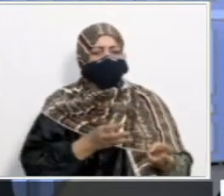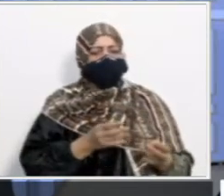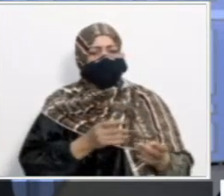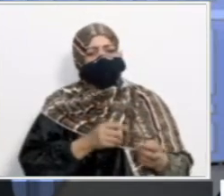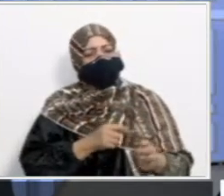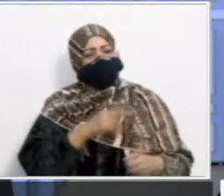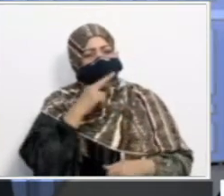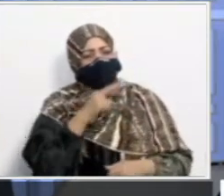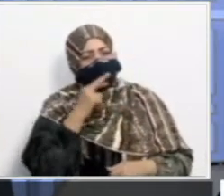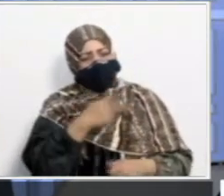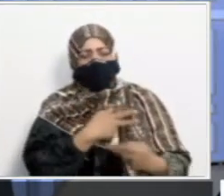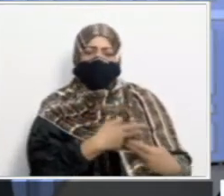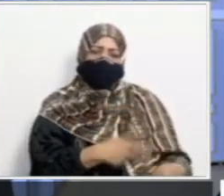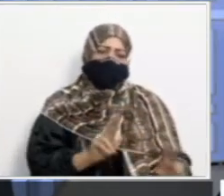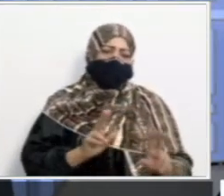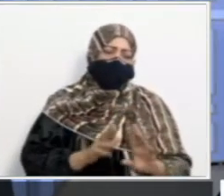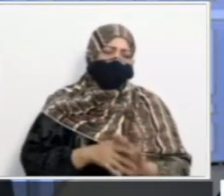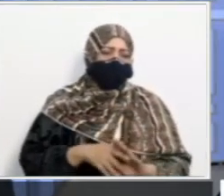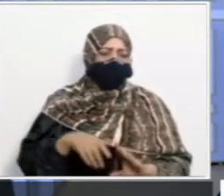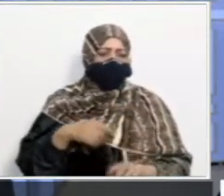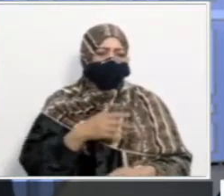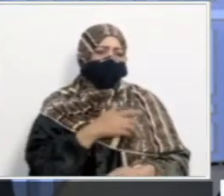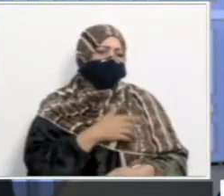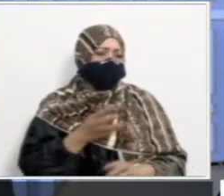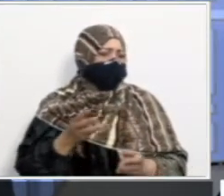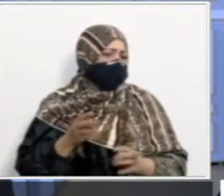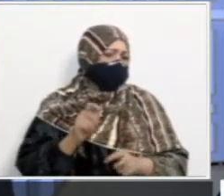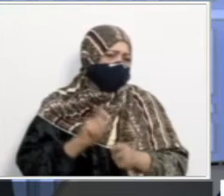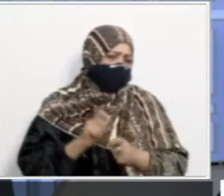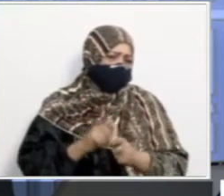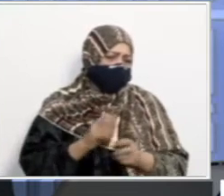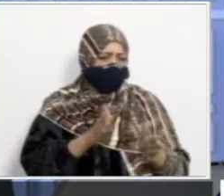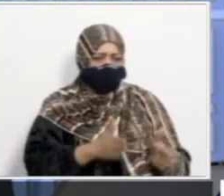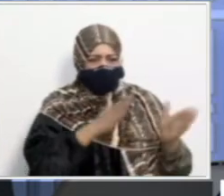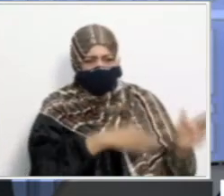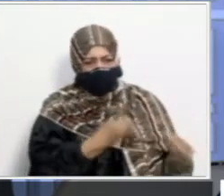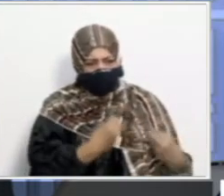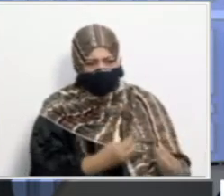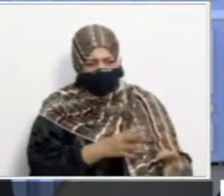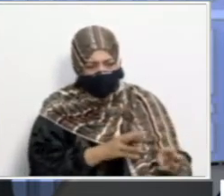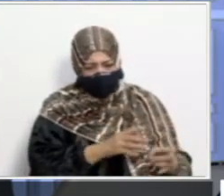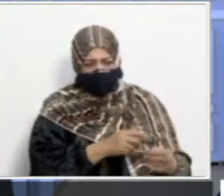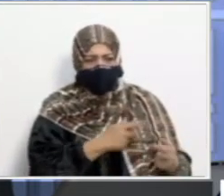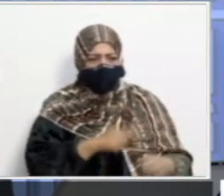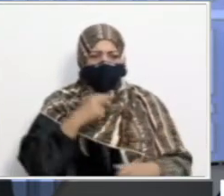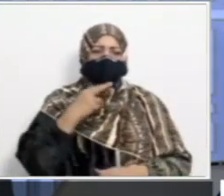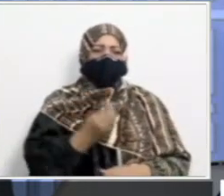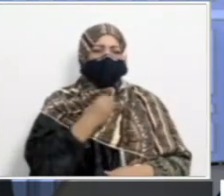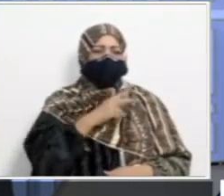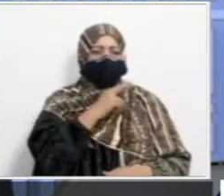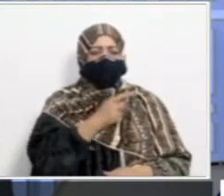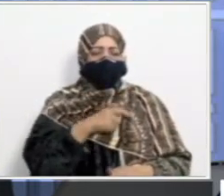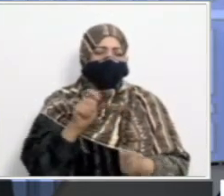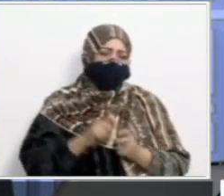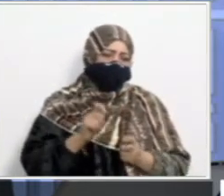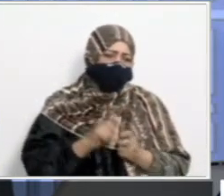الموعظة فاترك الذكر في هذا الحال وتذكر الله سبحانه بهذا الوعظ. وإذا كان وجدت نفسك مستغرقا في